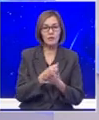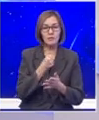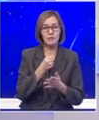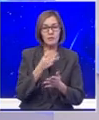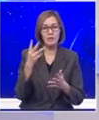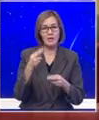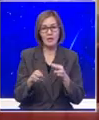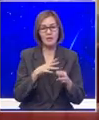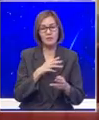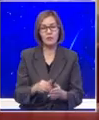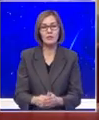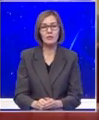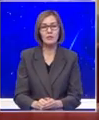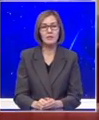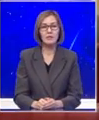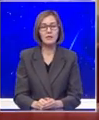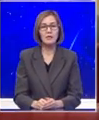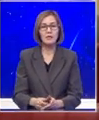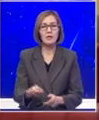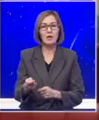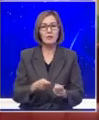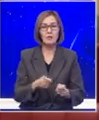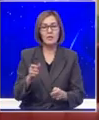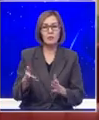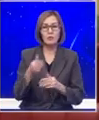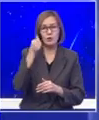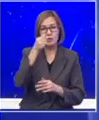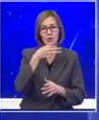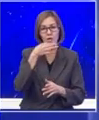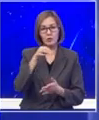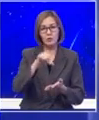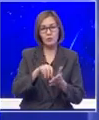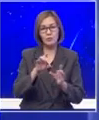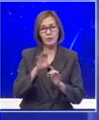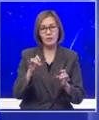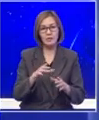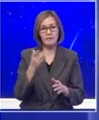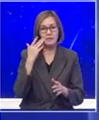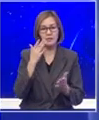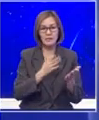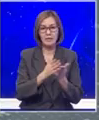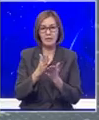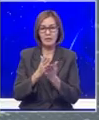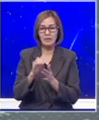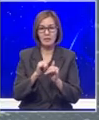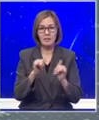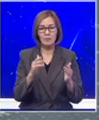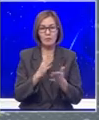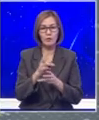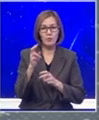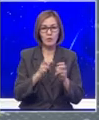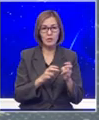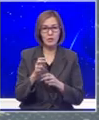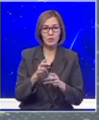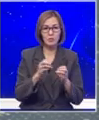отыр. Аудан әкімі өткен жылға есеп берді. Айтуынша, қай салада да ілгерлеушілік бар. Мәселен, өнеркәсіп